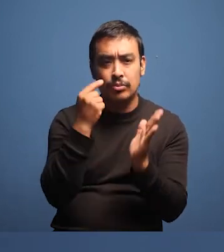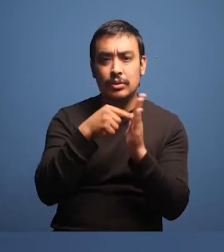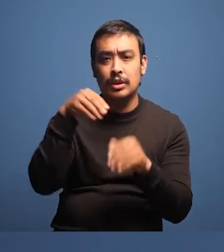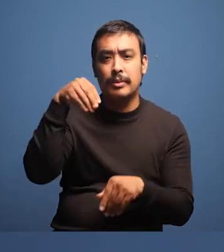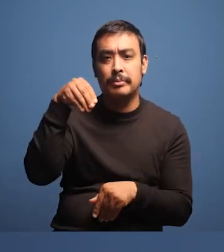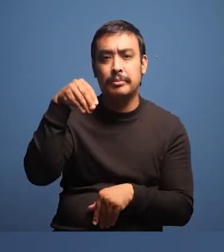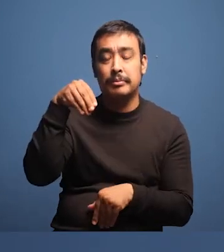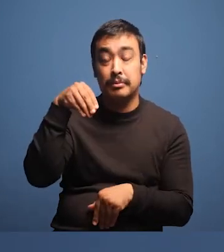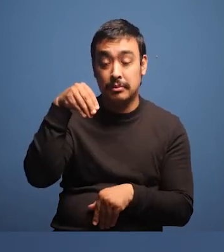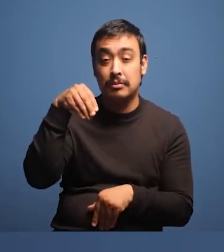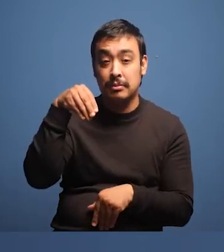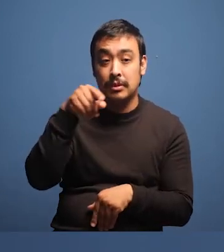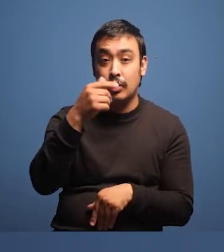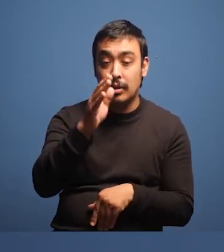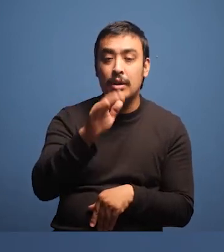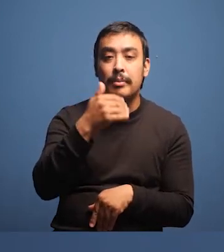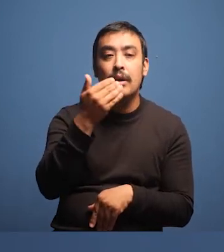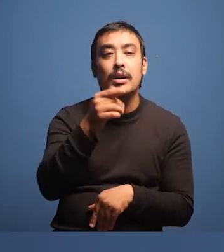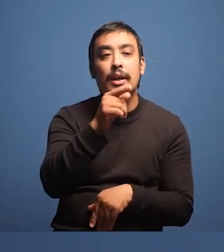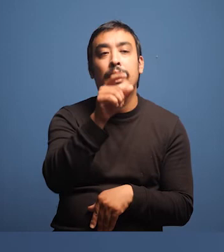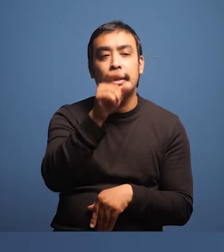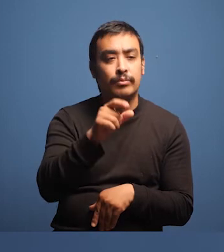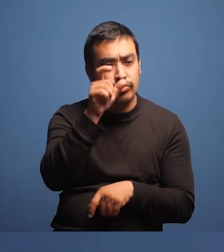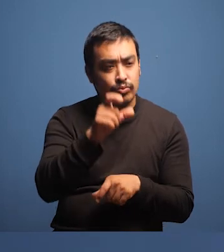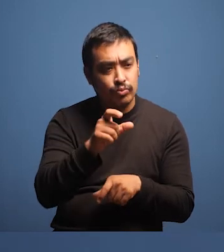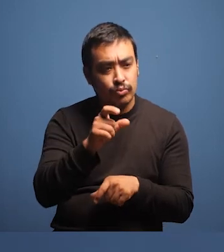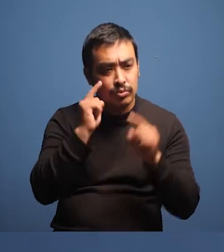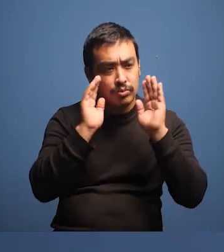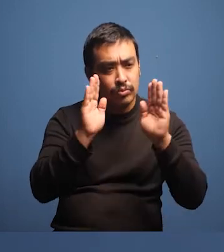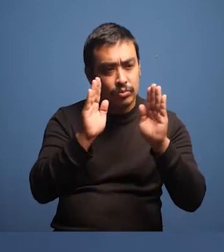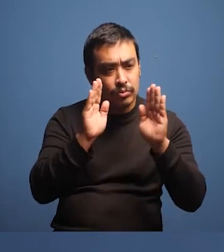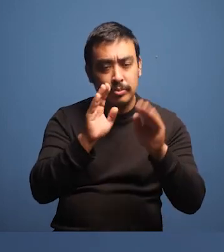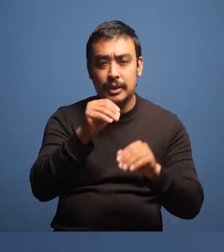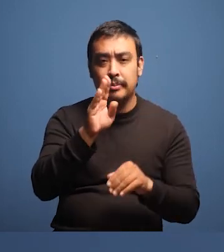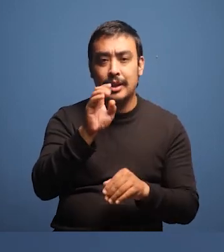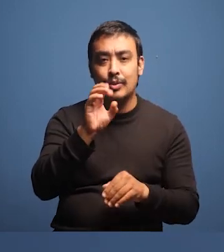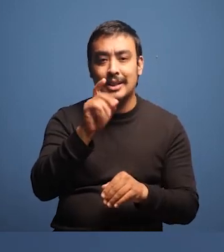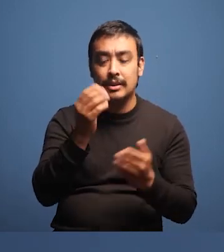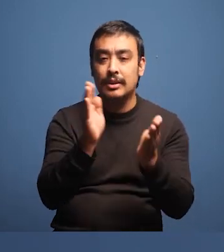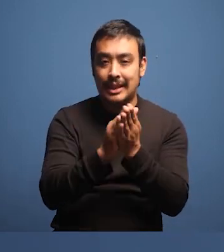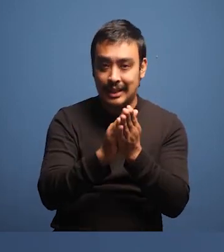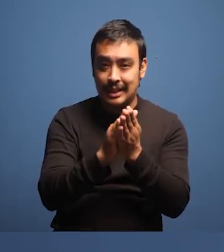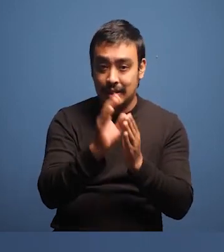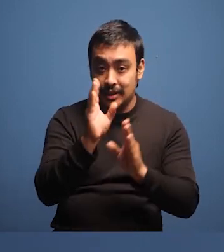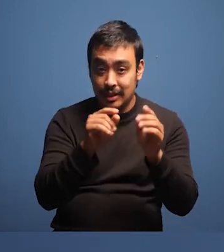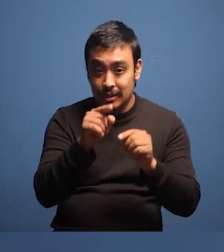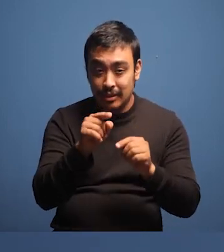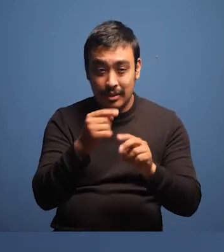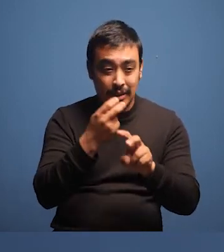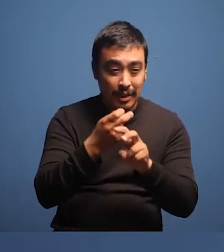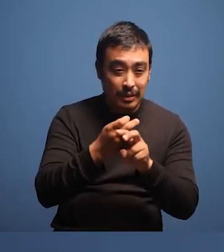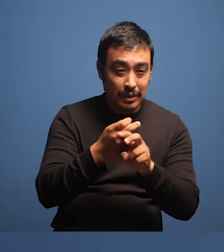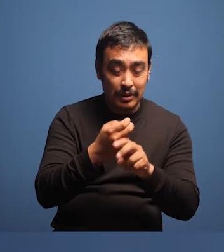स्टेप त्यो भयो भने त्यो गरेपछि तपाईँले उहाँ पर्सनलाई वार्निङ दिएर ब्लक गर्न सक्नुहुन्छ होइन। ब्लक लिस्टमा राखेपछि पनि तपाईँलाई यदि सेक्योर लागेको छैन